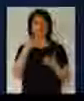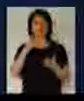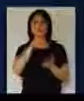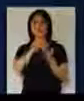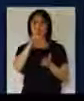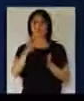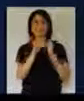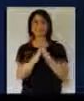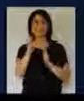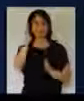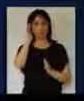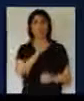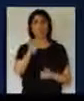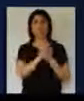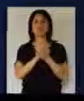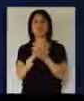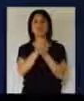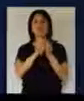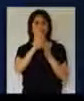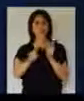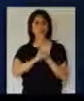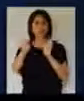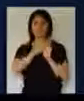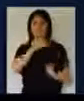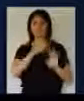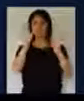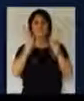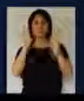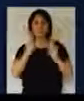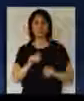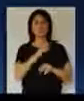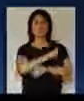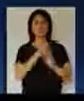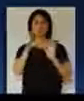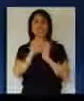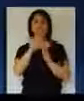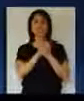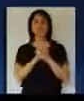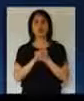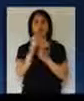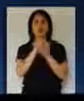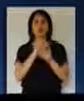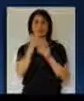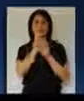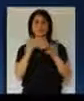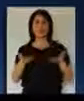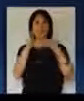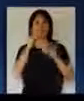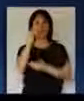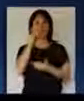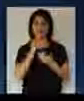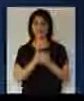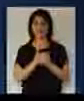Дорогие граждане, просим ознакомиться с правилами пользования безвизовым режимом в Евросоюзе, которые войдут в силу после